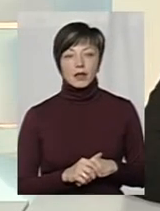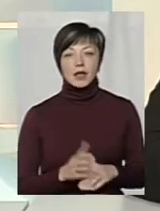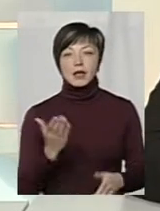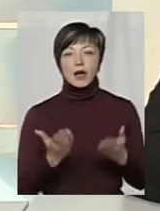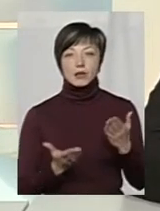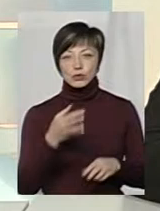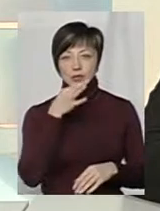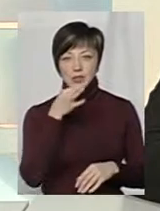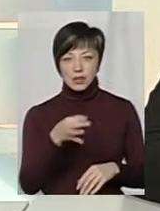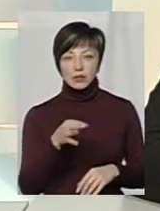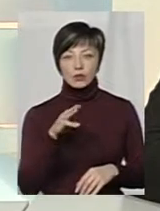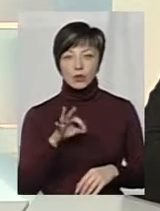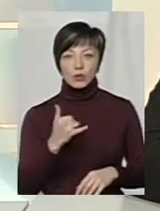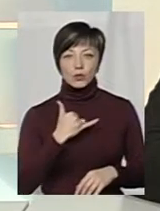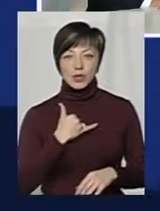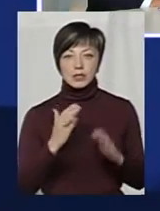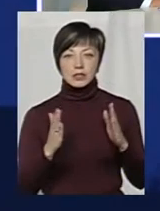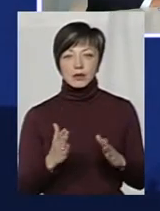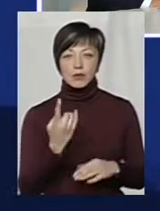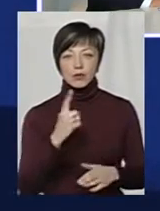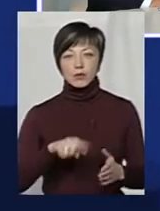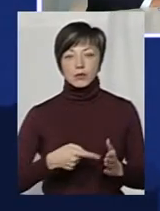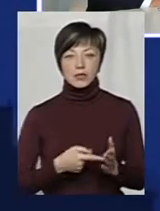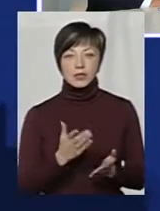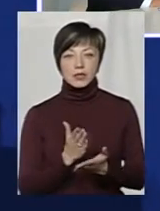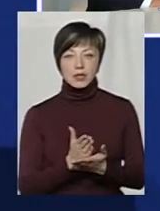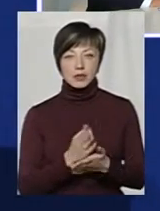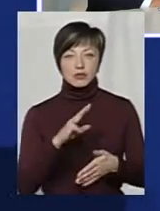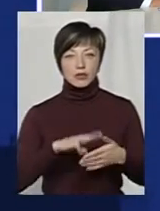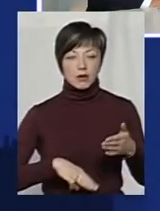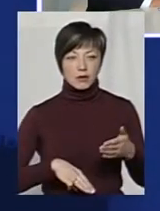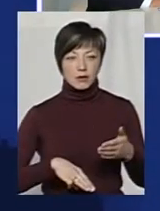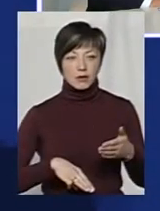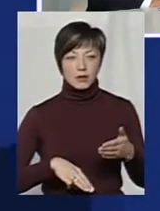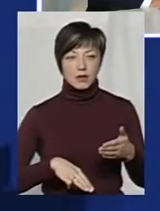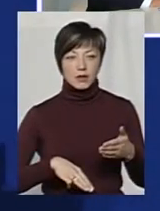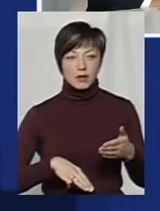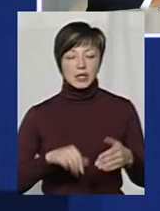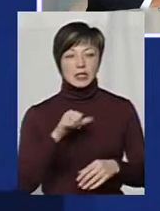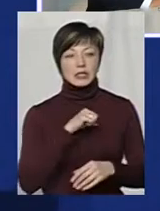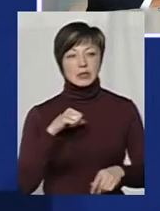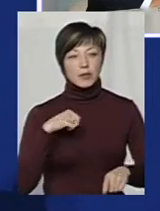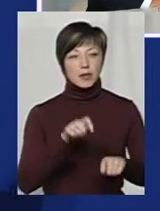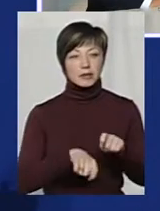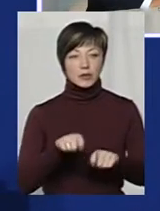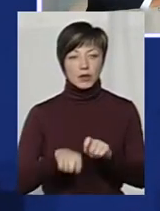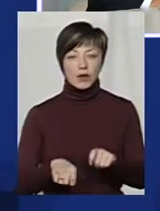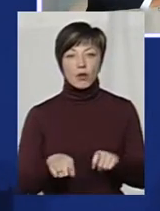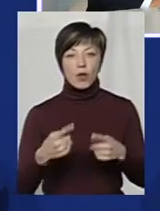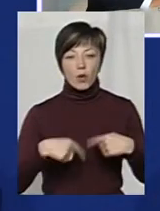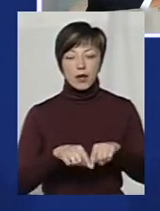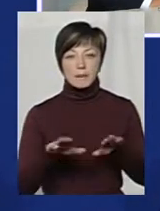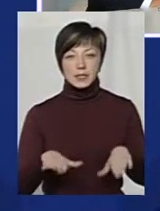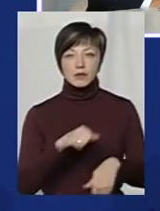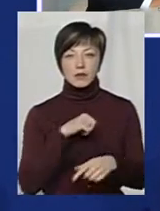Якщо сказати, то в нас тільки по одному місту є накладений штраф самі інспекторами, які від органів місцевого